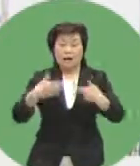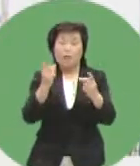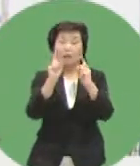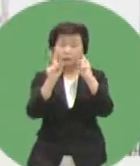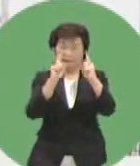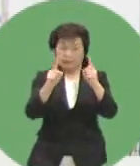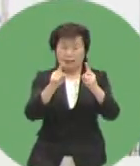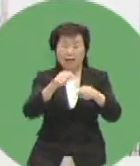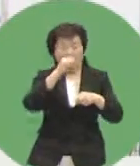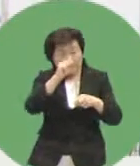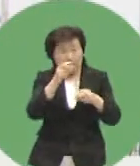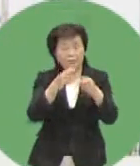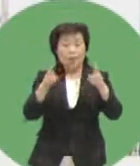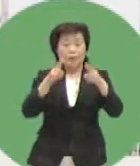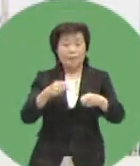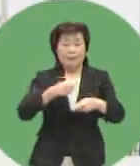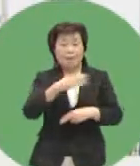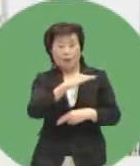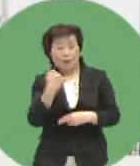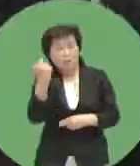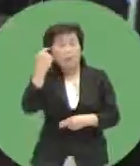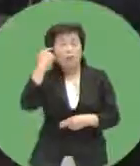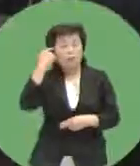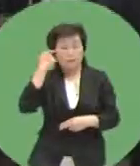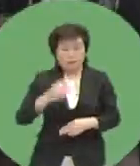にいい催しだと我々は思うんですよね。